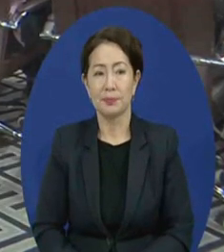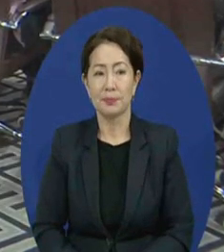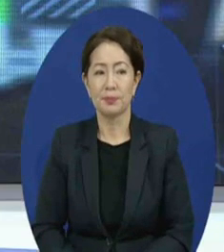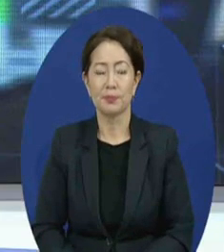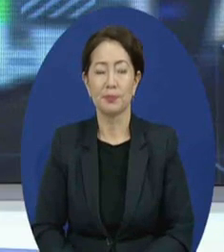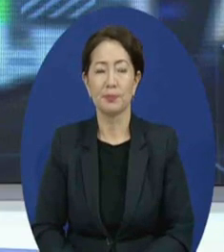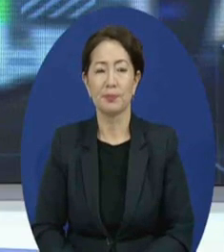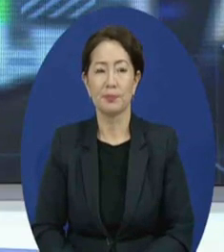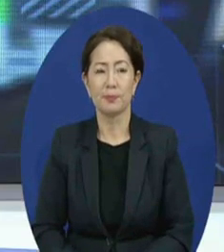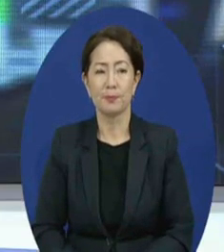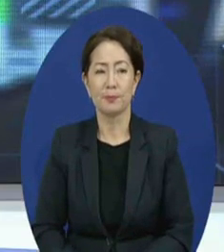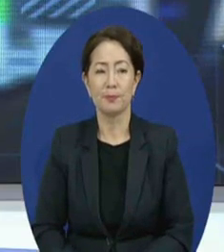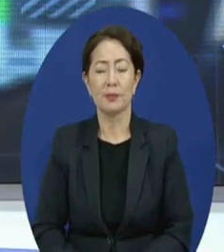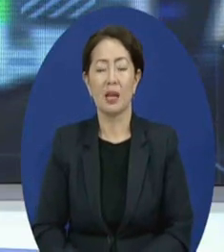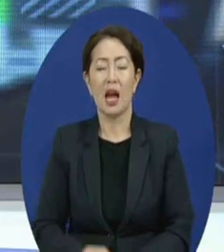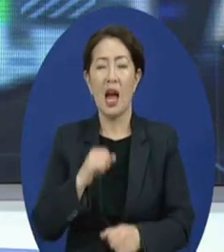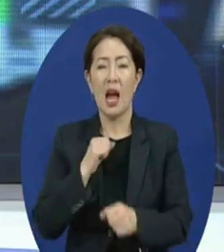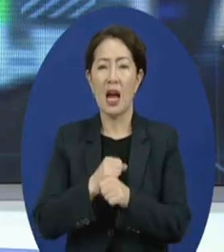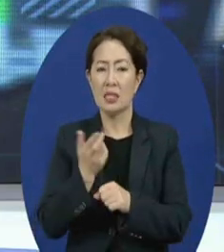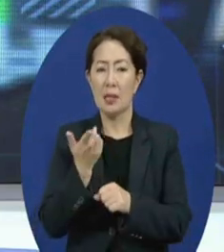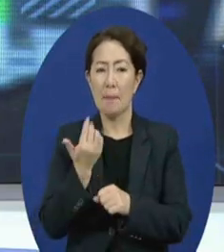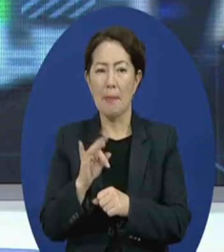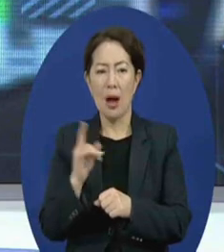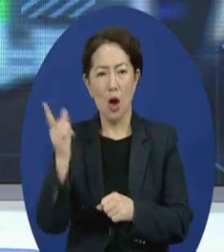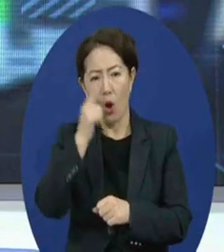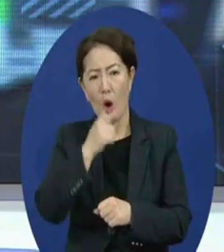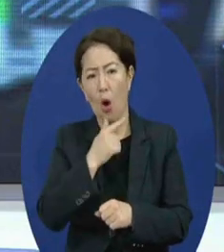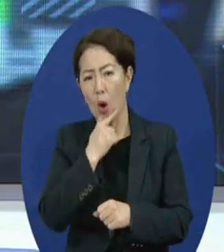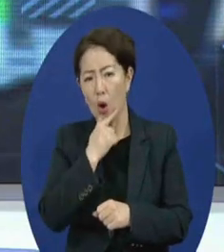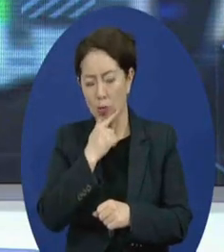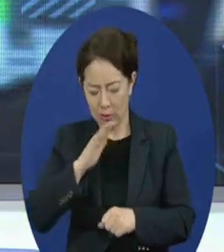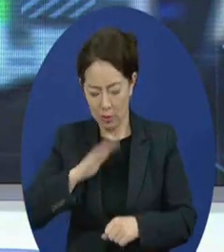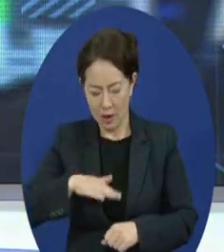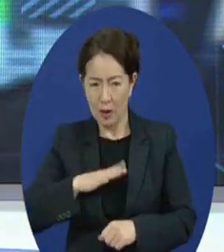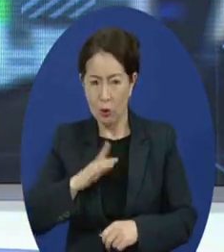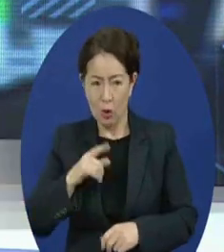Ажлын байр олдохгүй байна гэж суухийн оронд хамгийн сайн хийж чаддаг